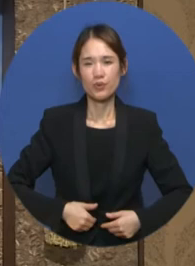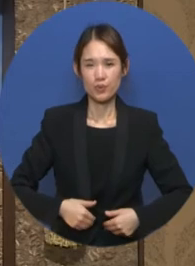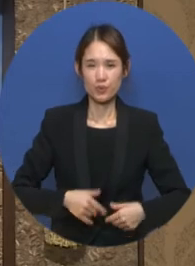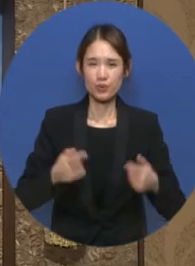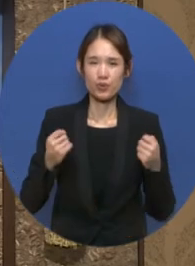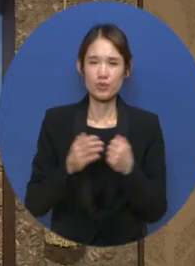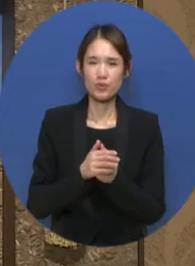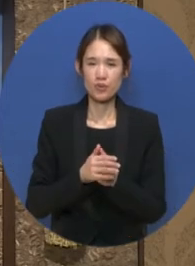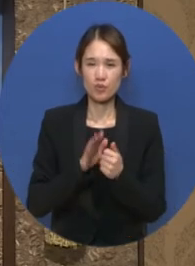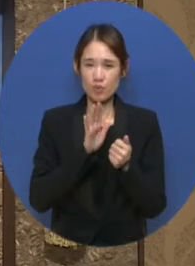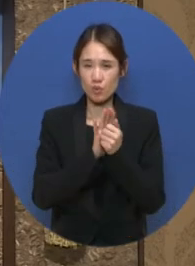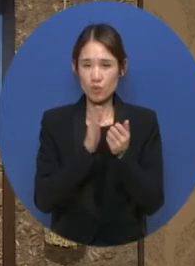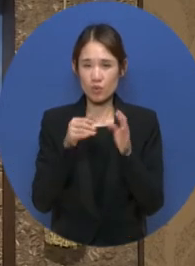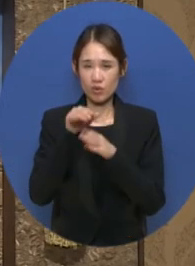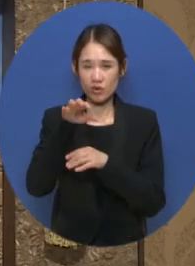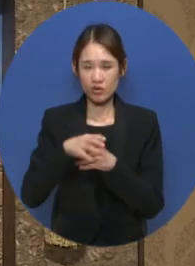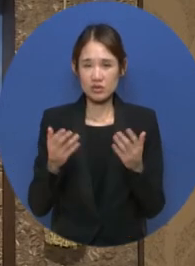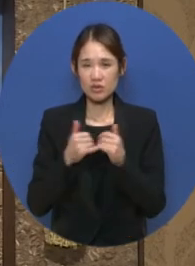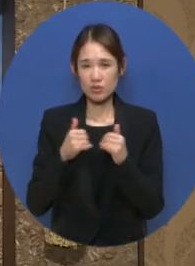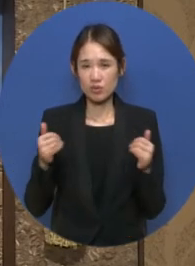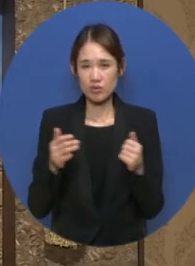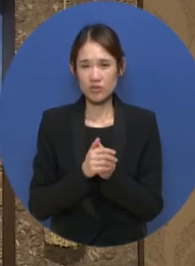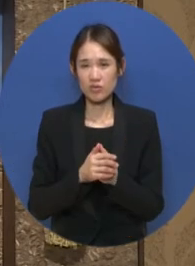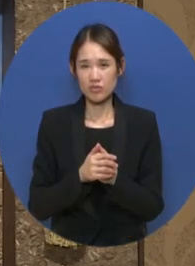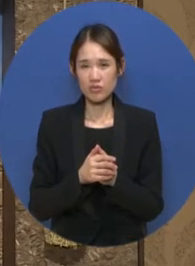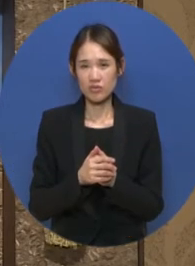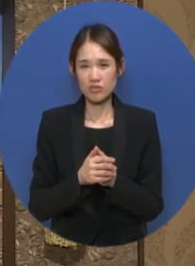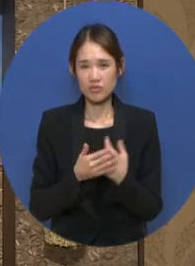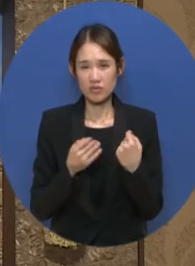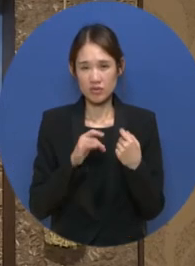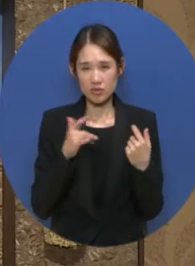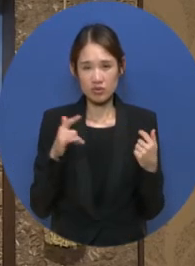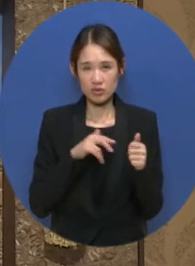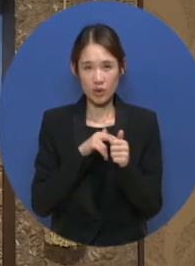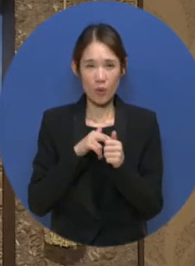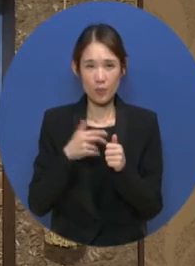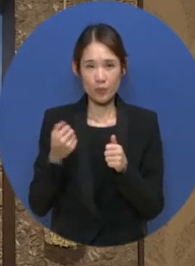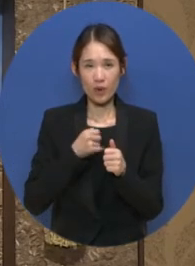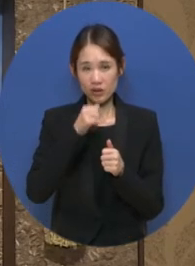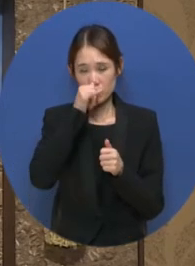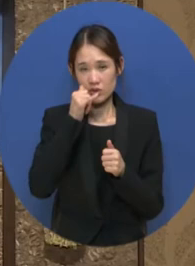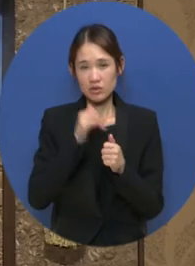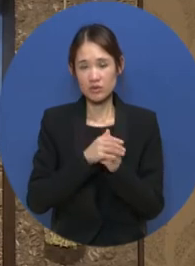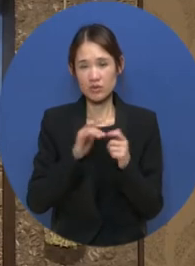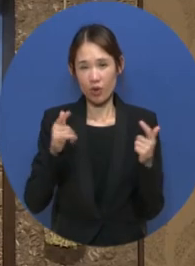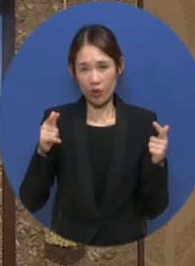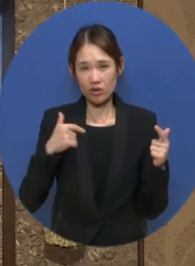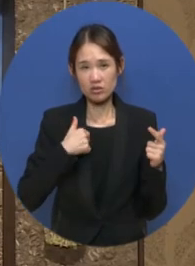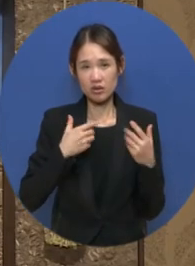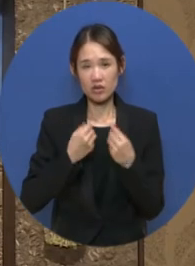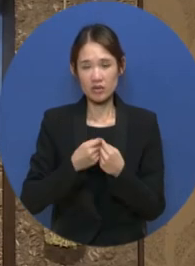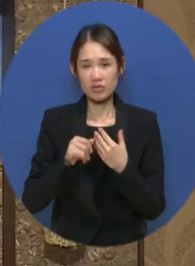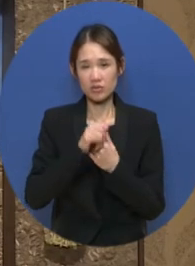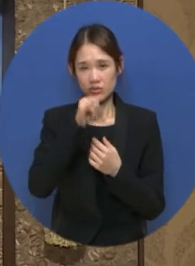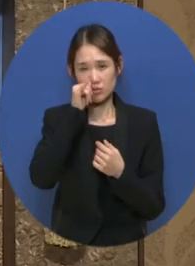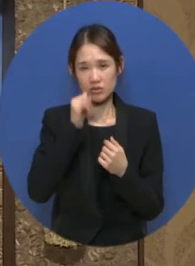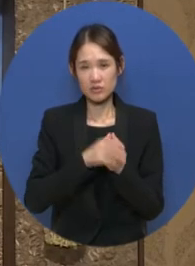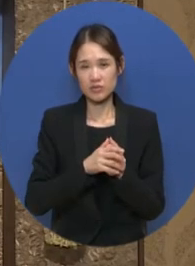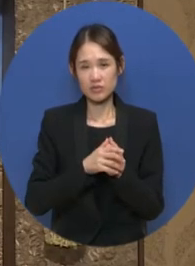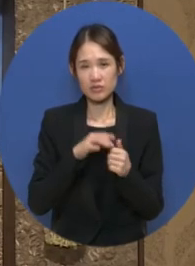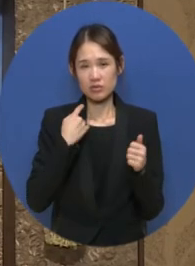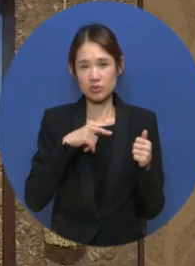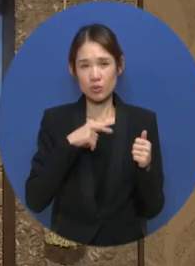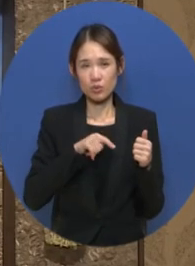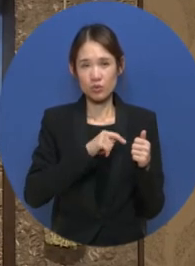저 영옥이 가 직원들한테 도 이런 여러가지 가지고 있는 정보들이 라든지 저희 같은 경우에 또 교육도